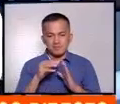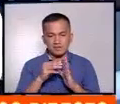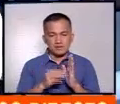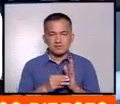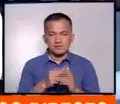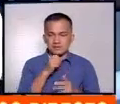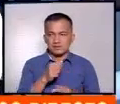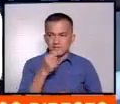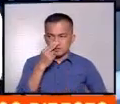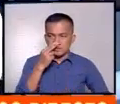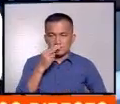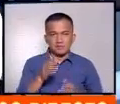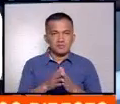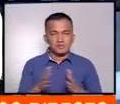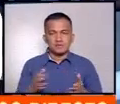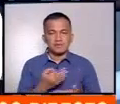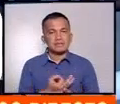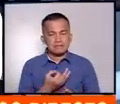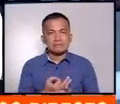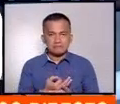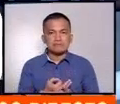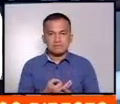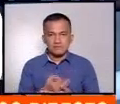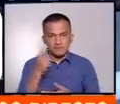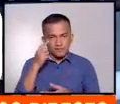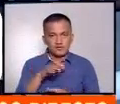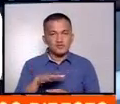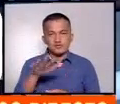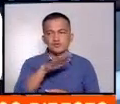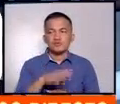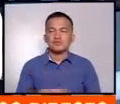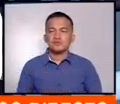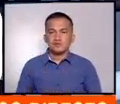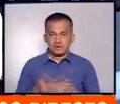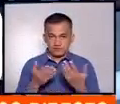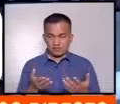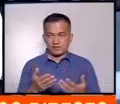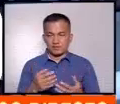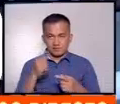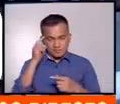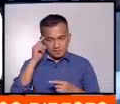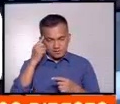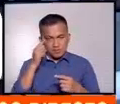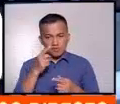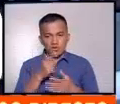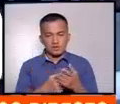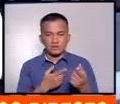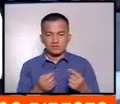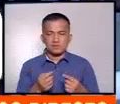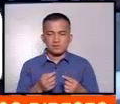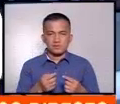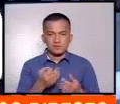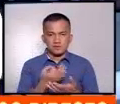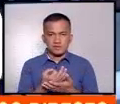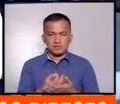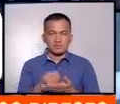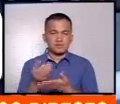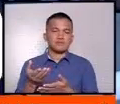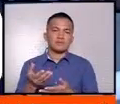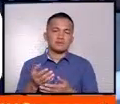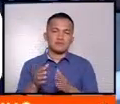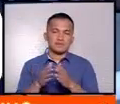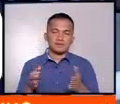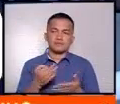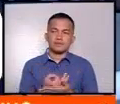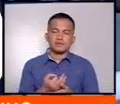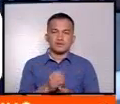ako nagbibiro. Malaking pera to para sa inyo. So ngayon pa lamang pag-isipan nyo na anong gagawin nyo sa perang darating sa inyo. Malaki-laking pera. Pera